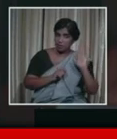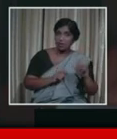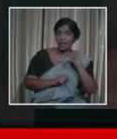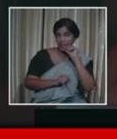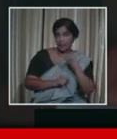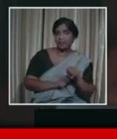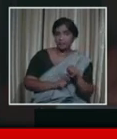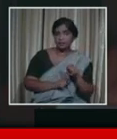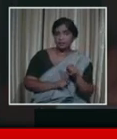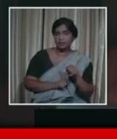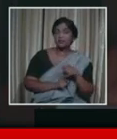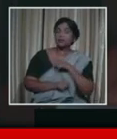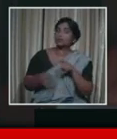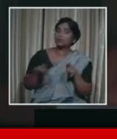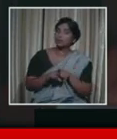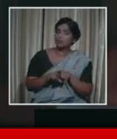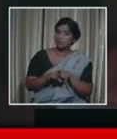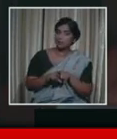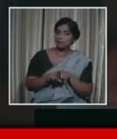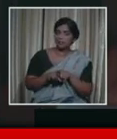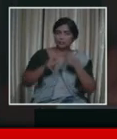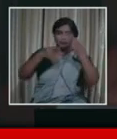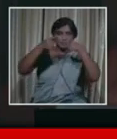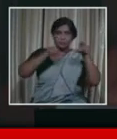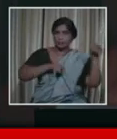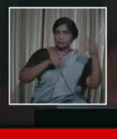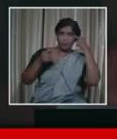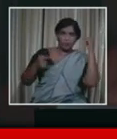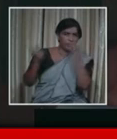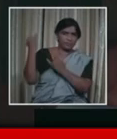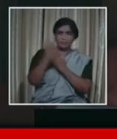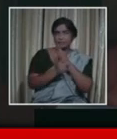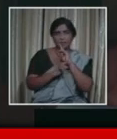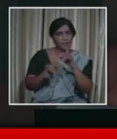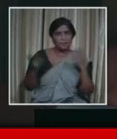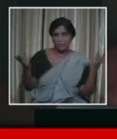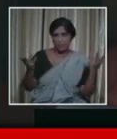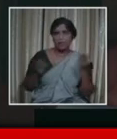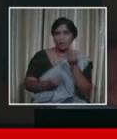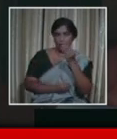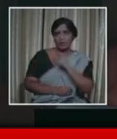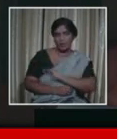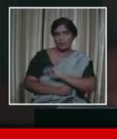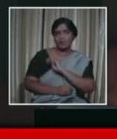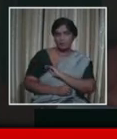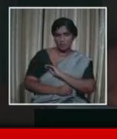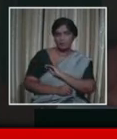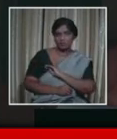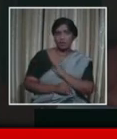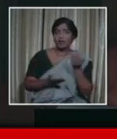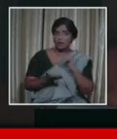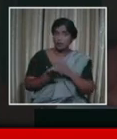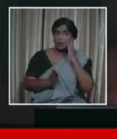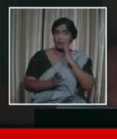ඇත්ත. ඉතින් මේක මේ එකිනෙකාට ඇඟිල්ල දික් කරන්නට බෑ. අපිට පොඩි ඉවසීමක් තියෙන්නට ඕන. නැවත